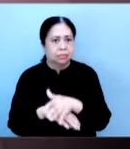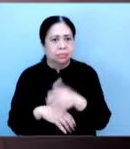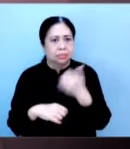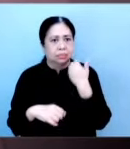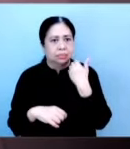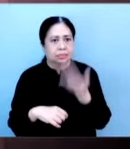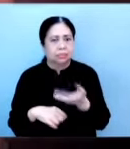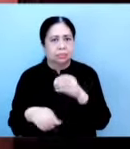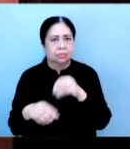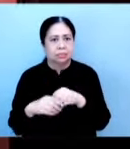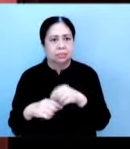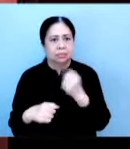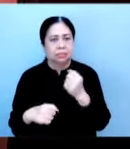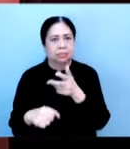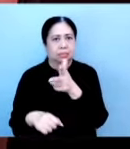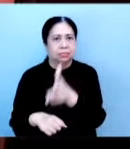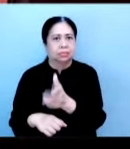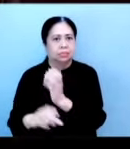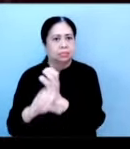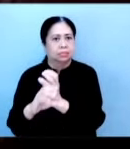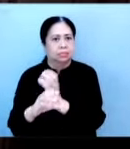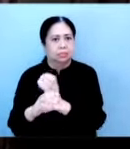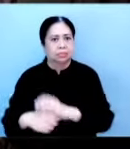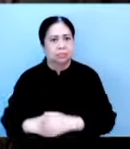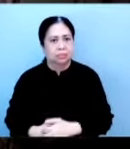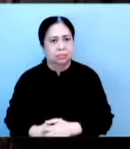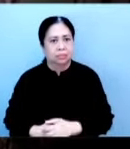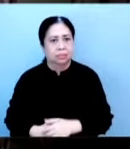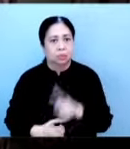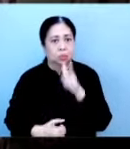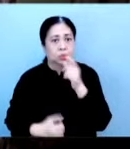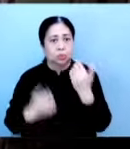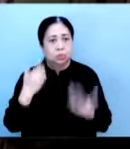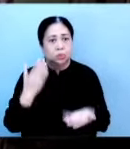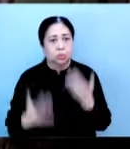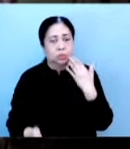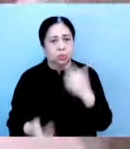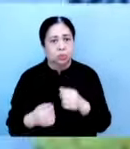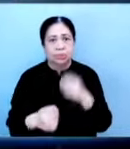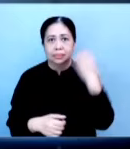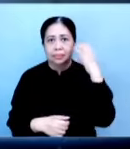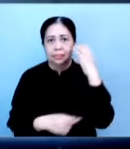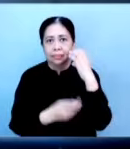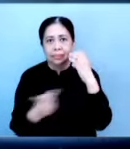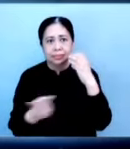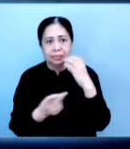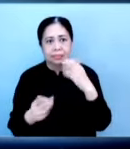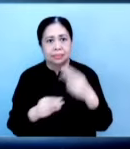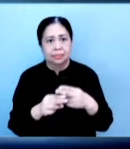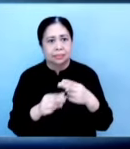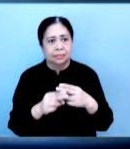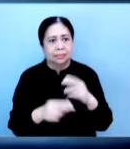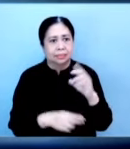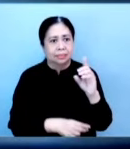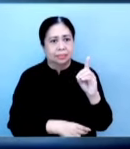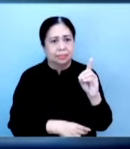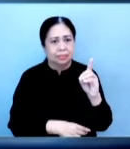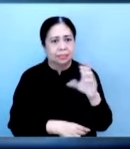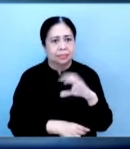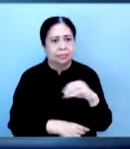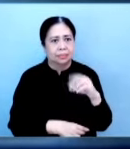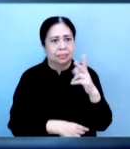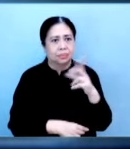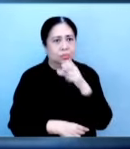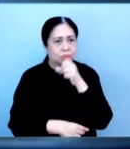patay sa loob ng nakaparadang kotse ang mga nasawing bata ay magpinsan na kinilalang sina dariel alibio tatlong taong